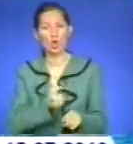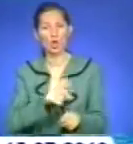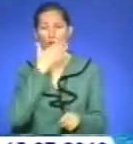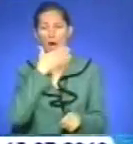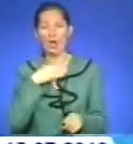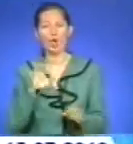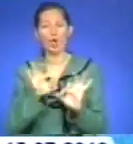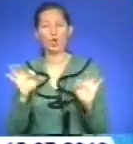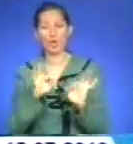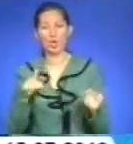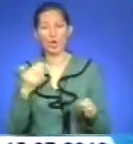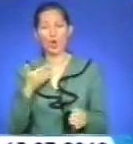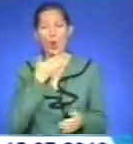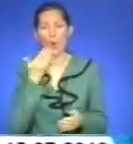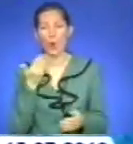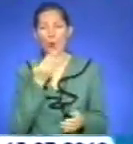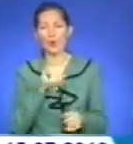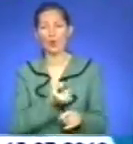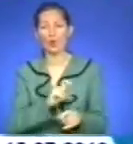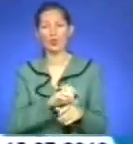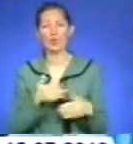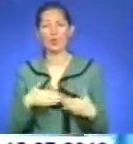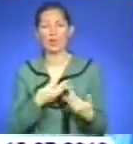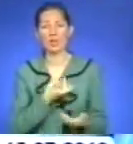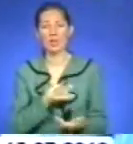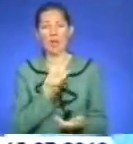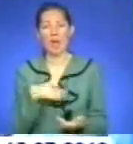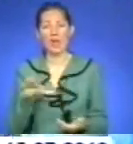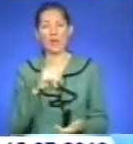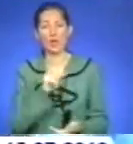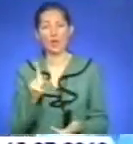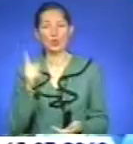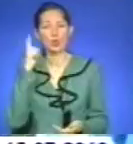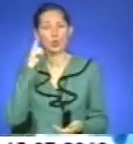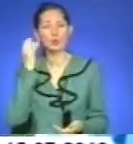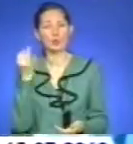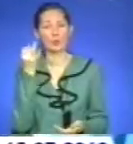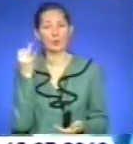Його проповіді дуже надихають всіх людей. Що цікавого для себе почули? Все цікаве,